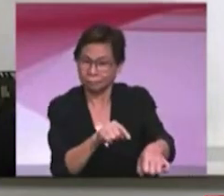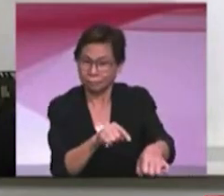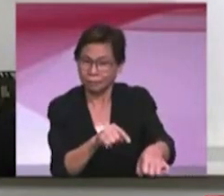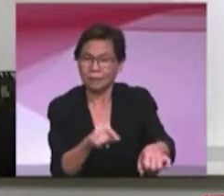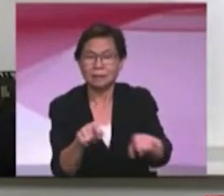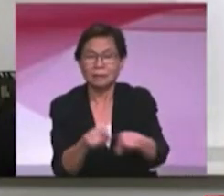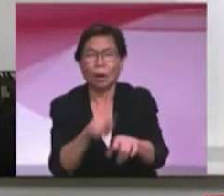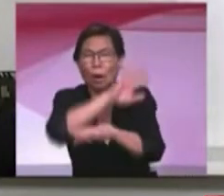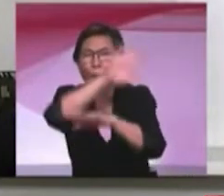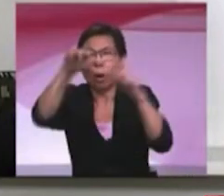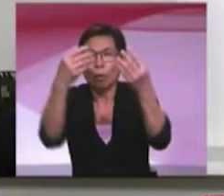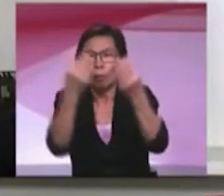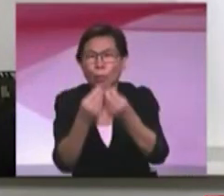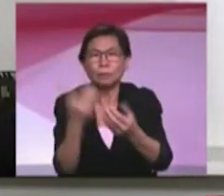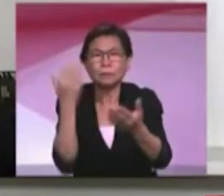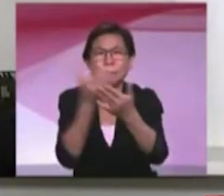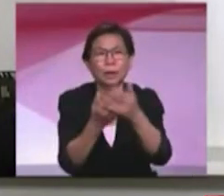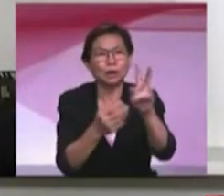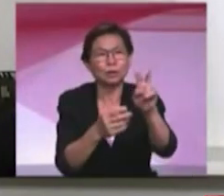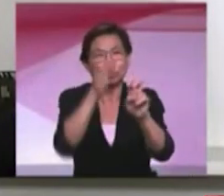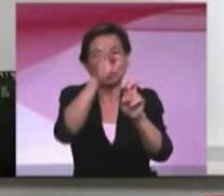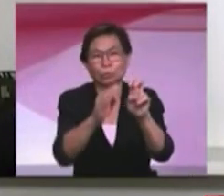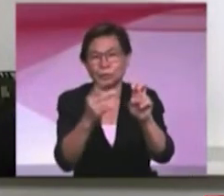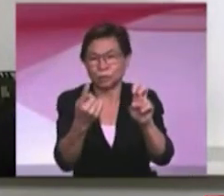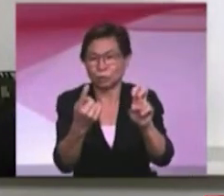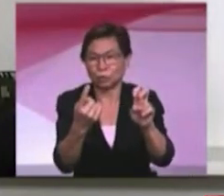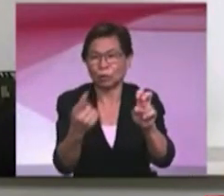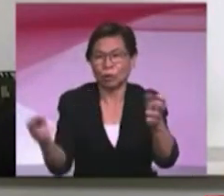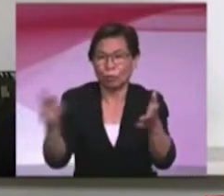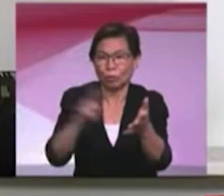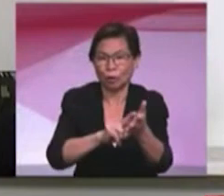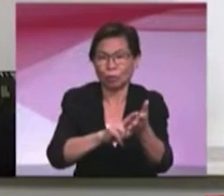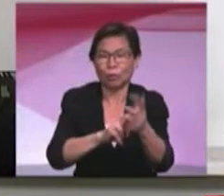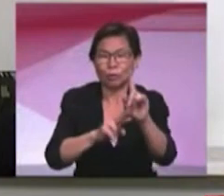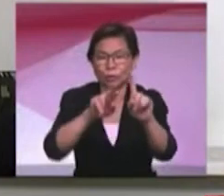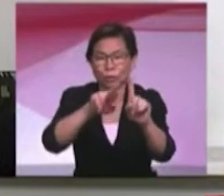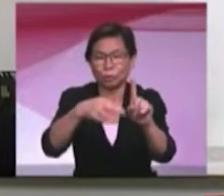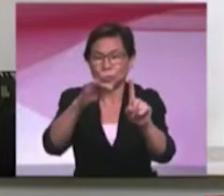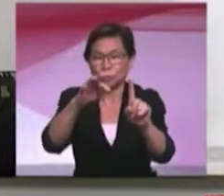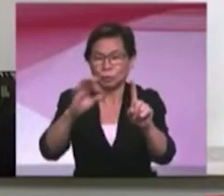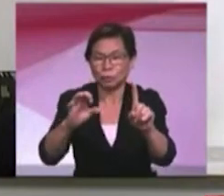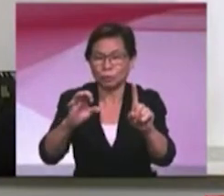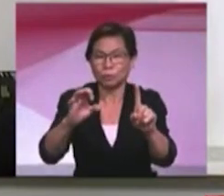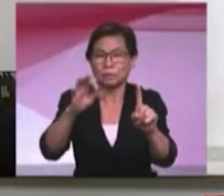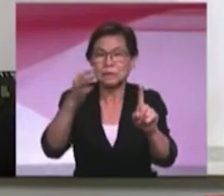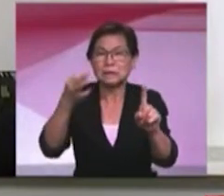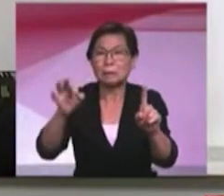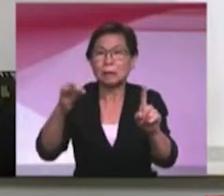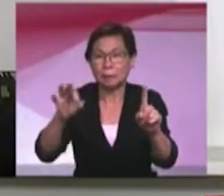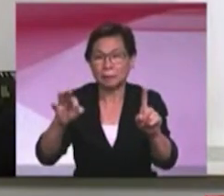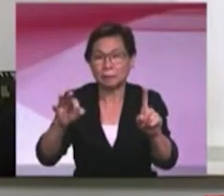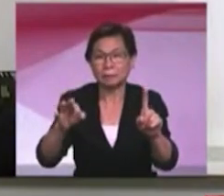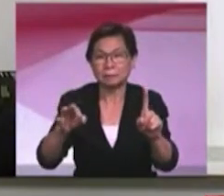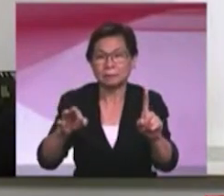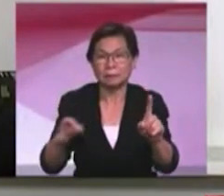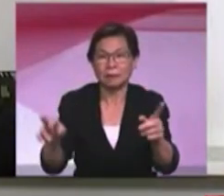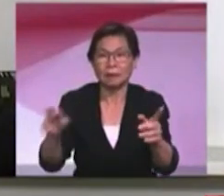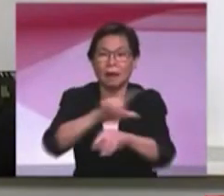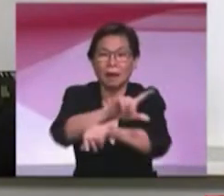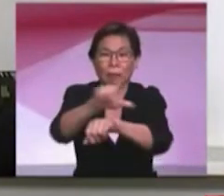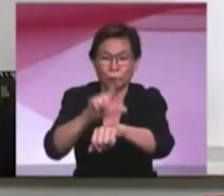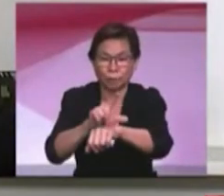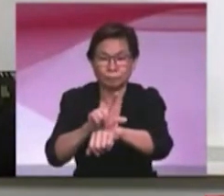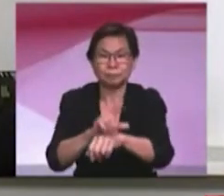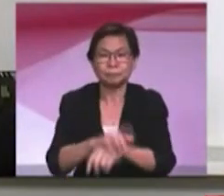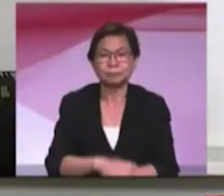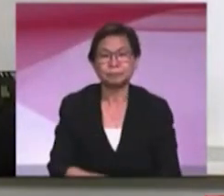Persekutuan Labuan juga secara kumulatif sehingga 20 Januari merekodkan 1,919 kes di